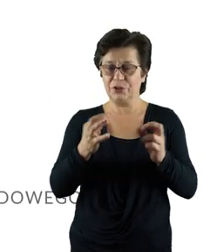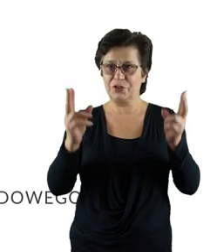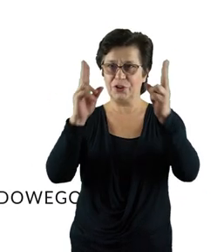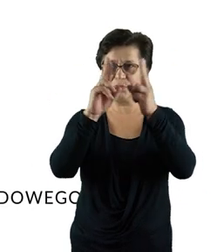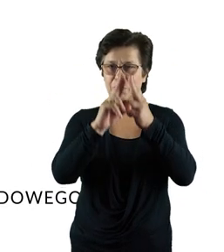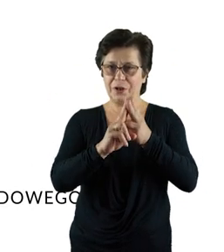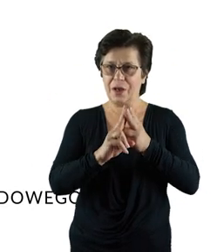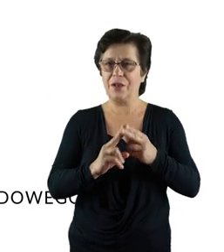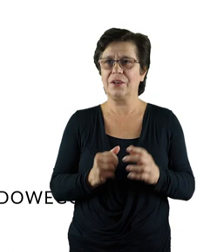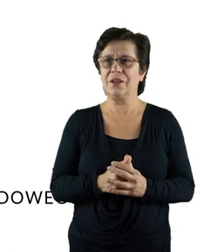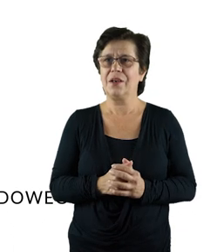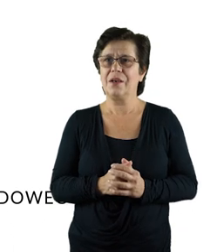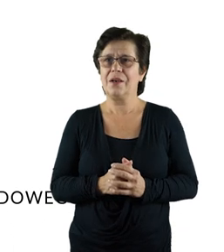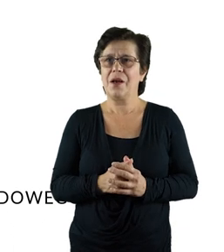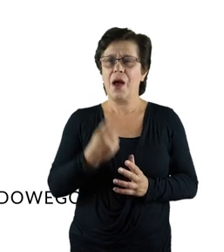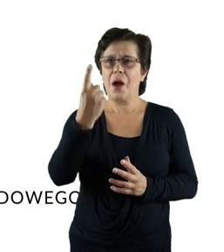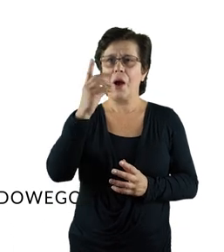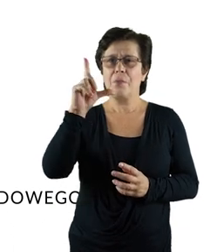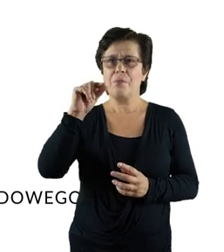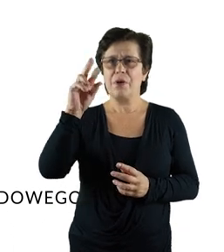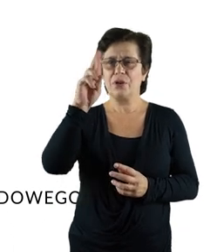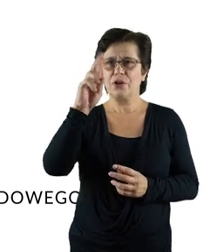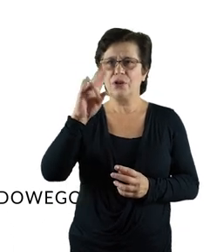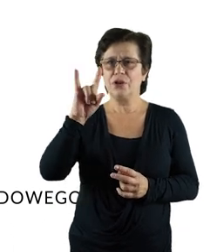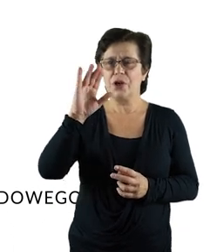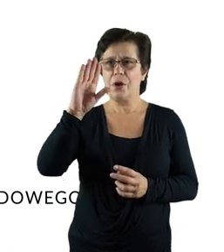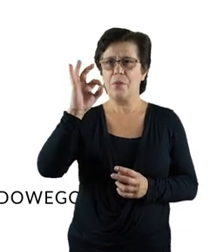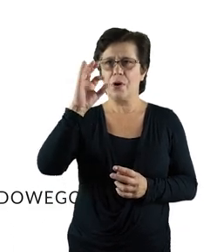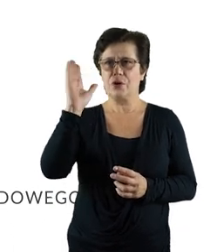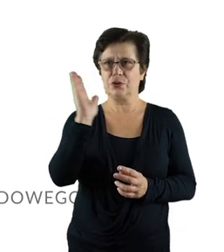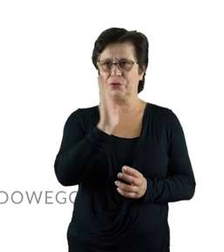spotkanie poświęcone będzie Julianowi Przybosiowi.